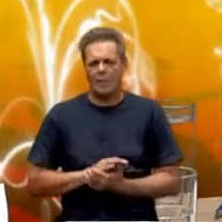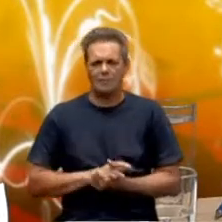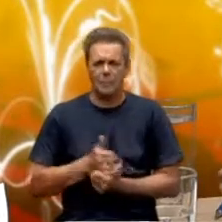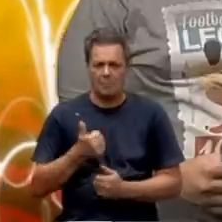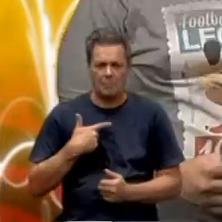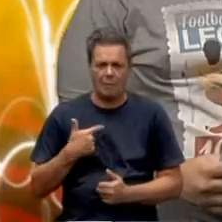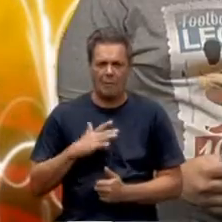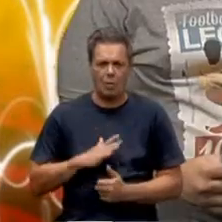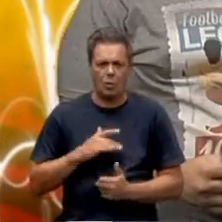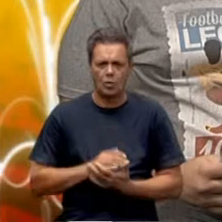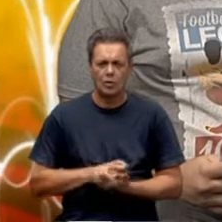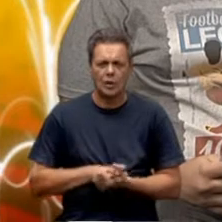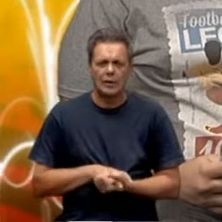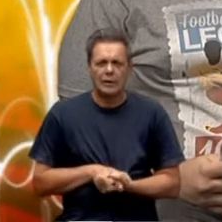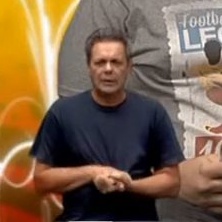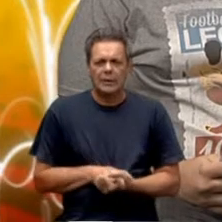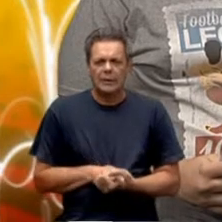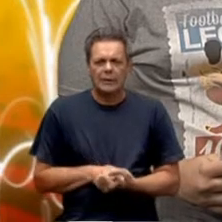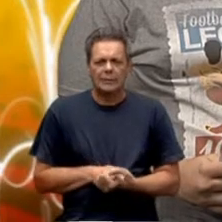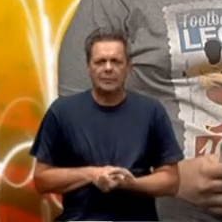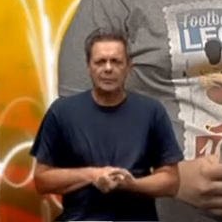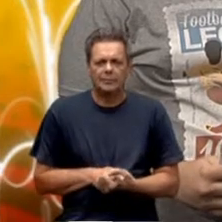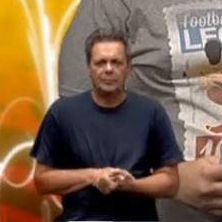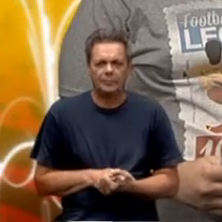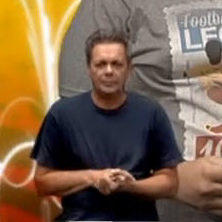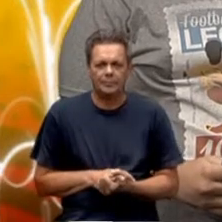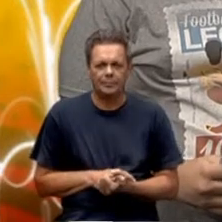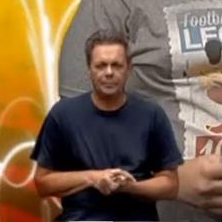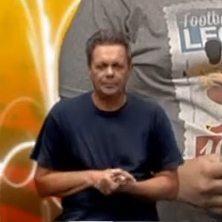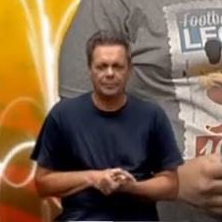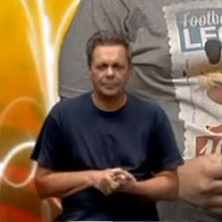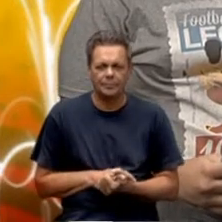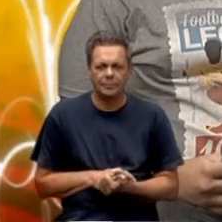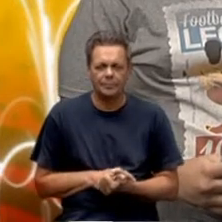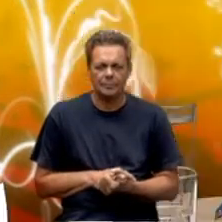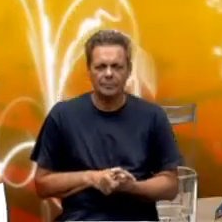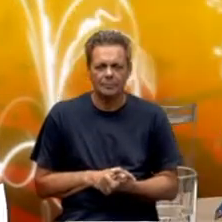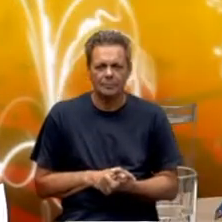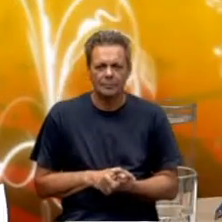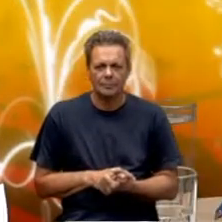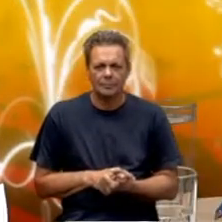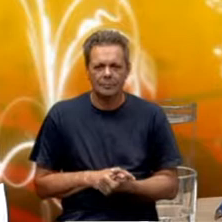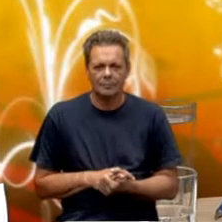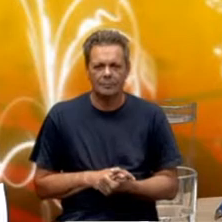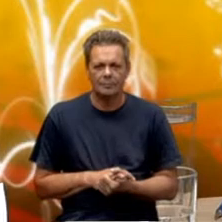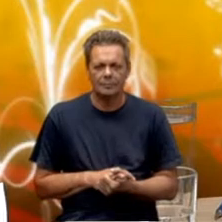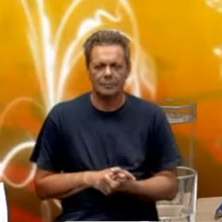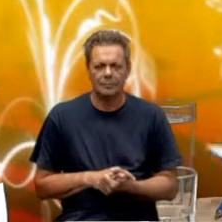mene u sredini, mogli smo staviti muškarca, ali sad nema. A on je kavalir bio, pa je dao